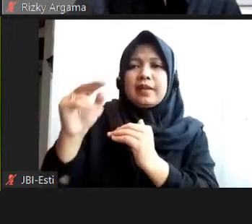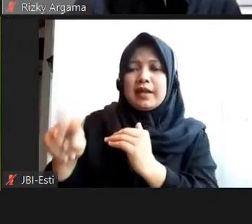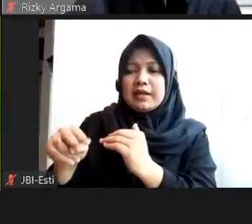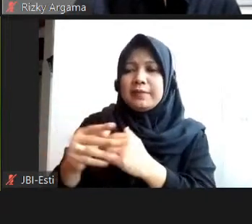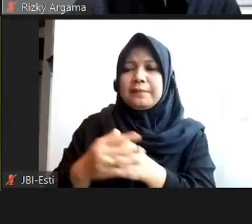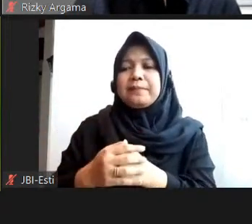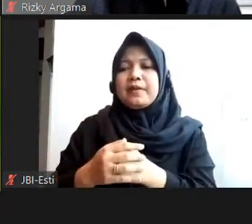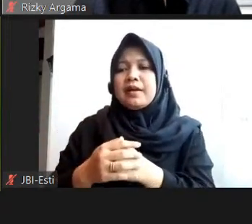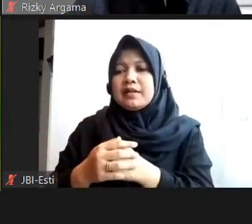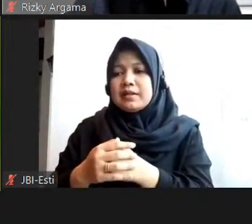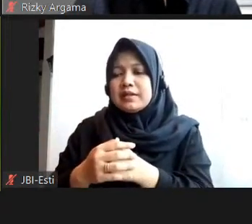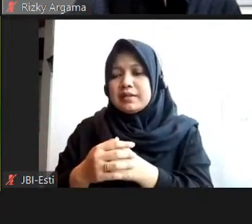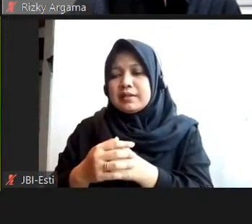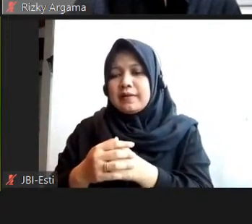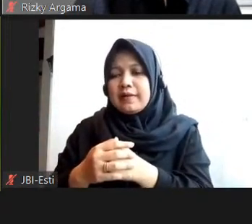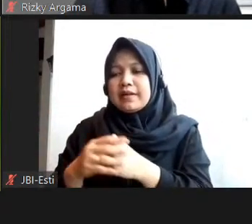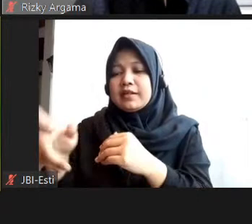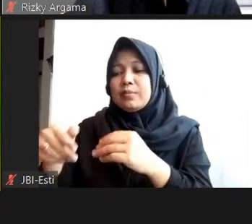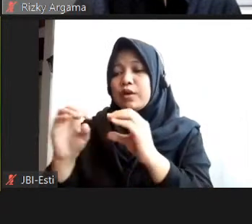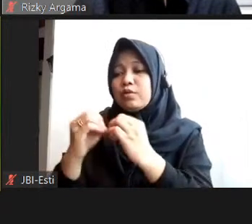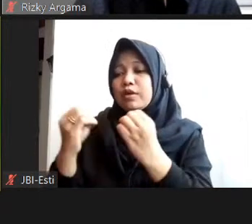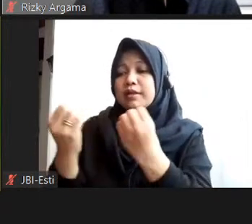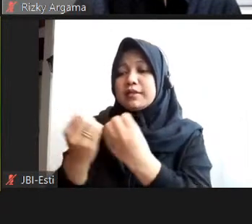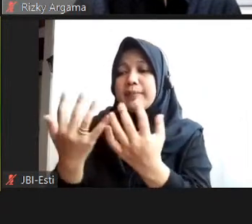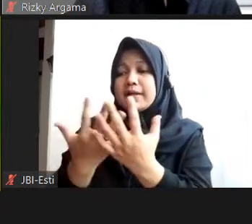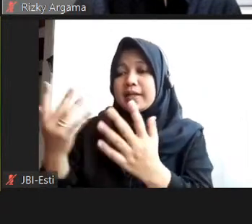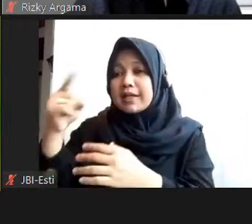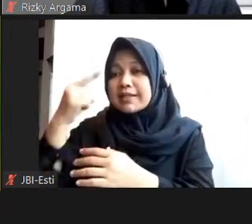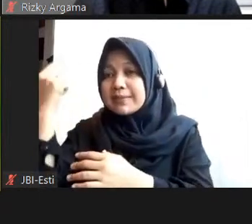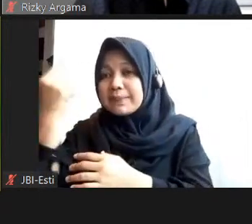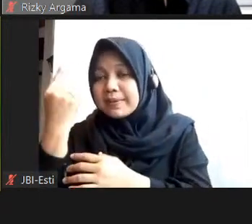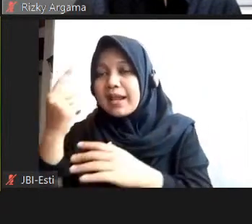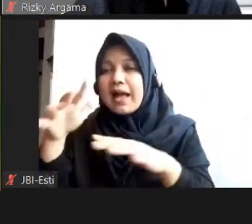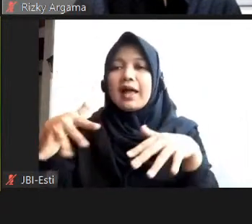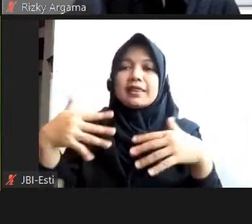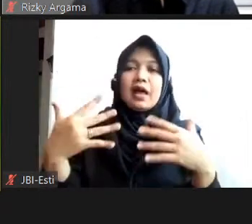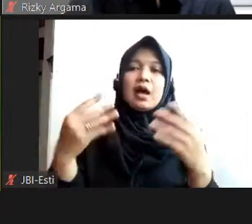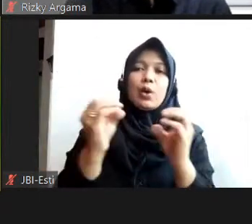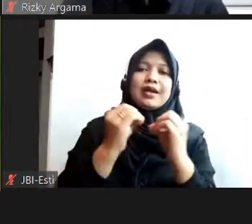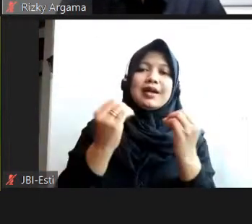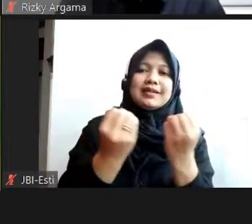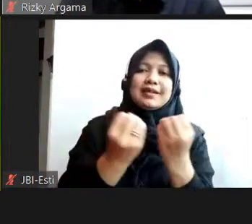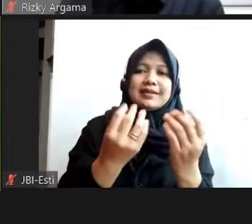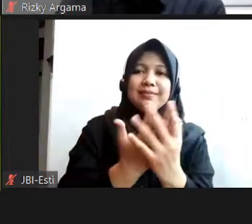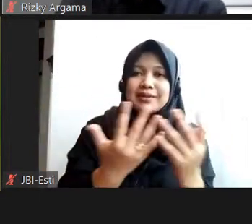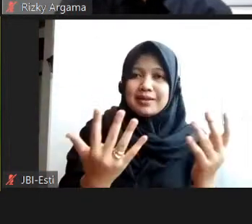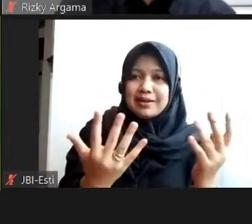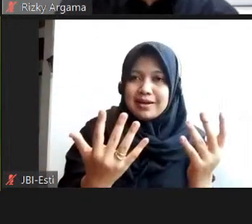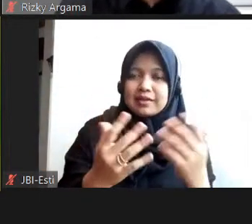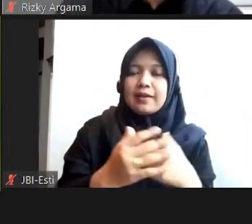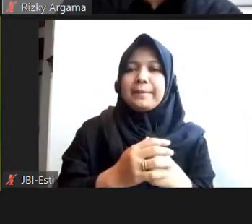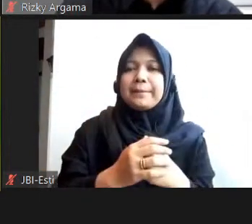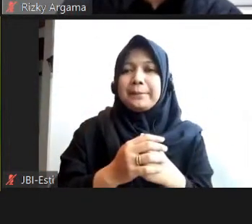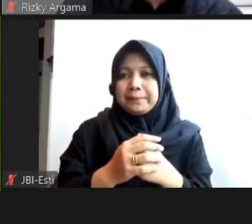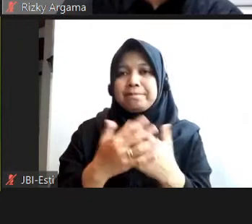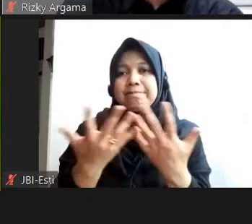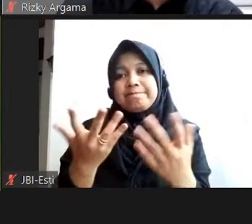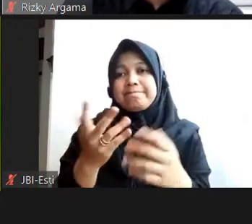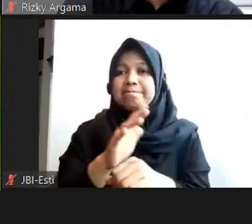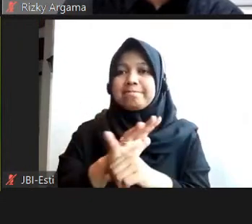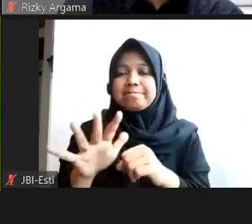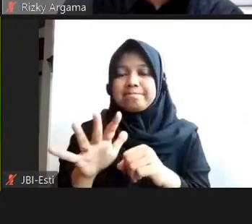civil society organizations. Mungkin poin-poin apa dari saya itu, Mas Gama. Terima